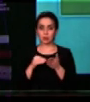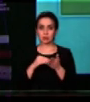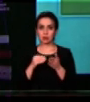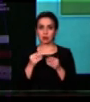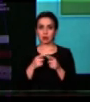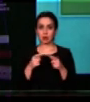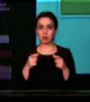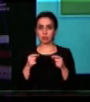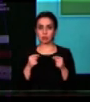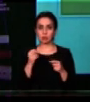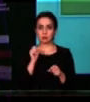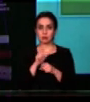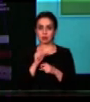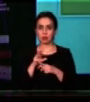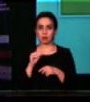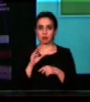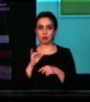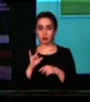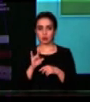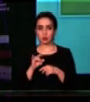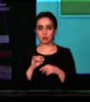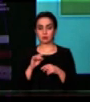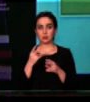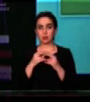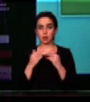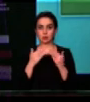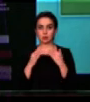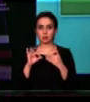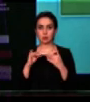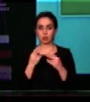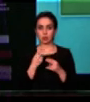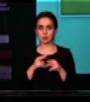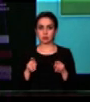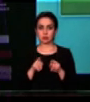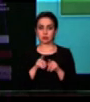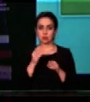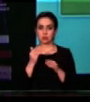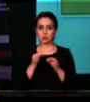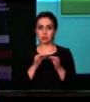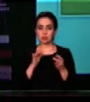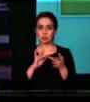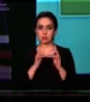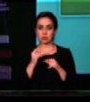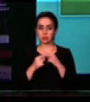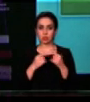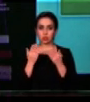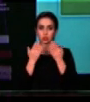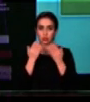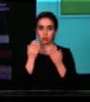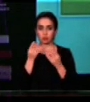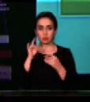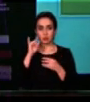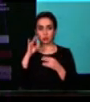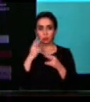карточкой, заказы товаров, общение в социальных сетях, чтение новостей в